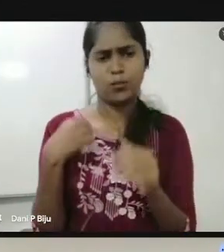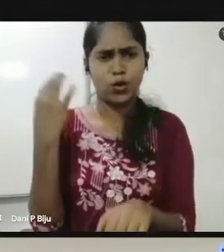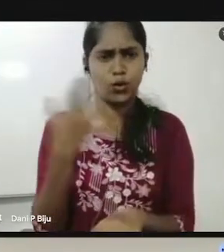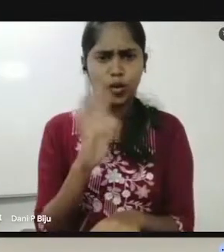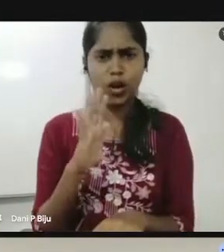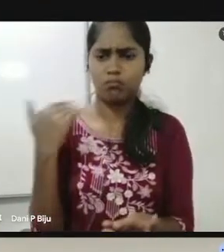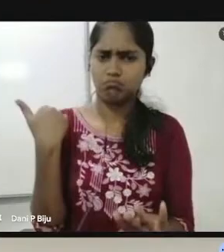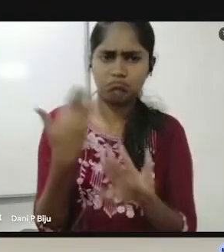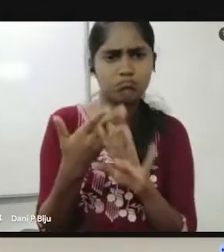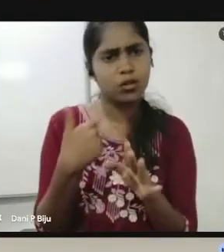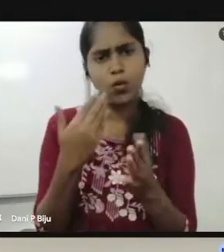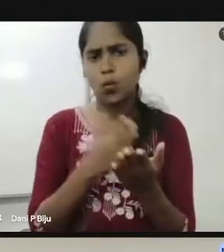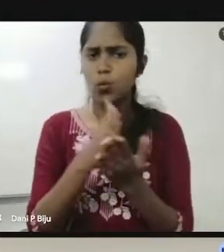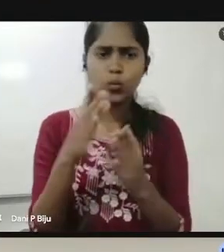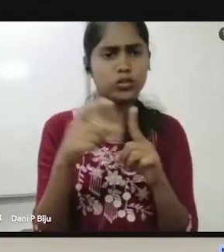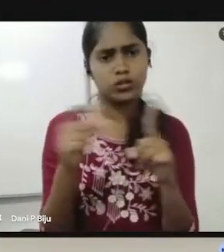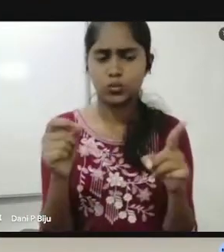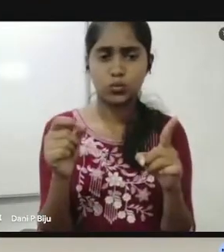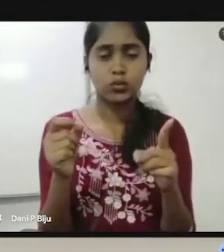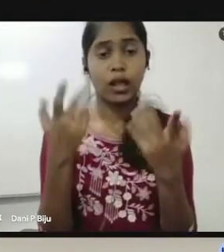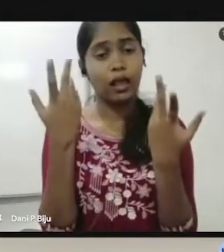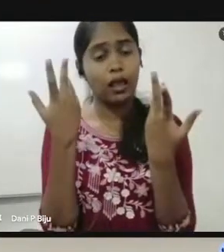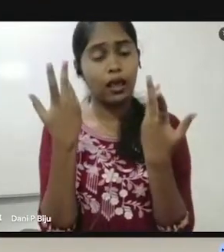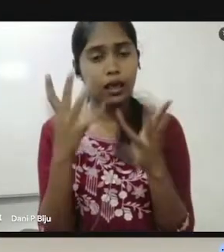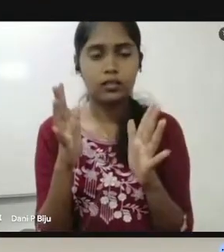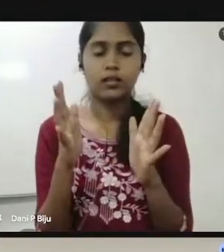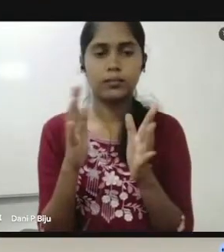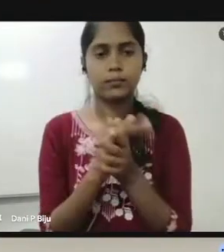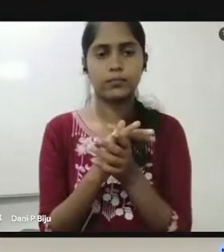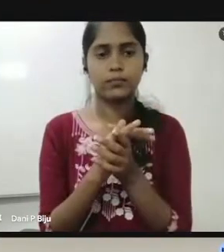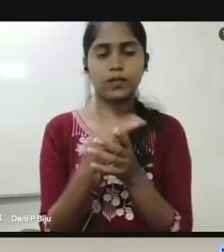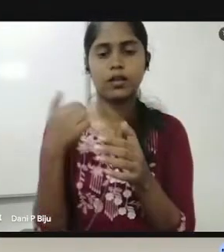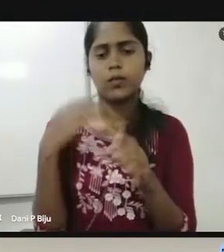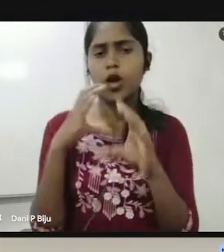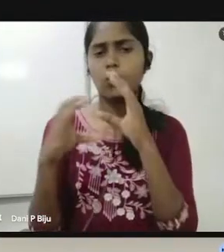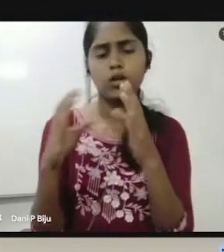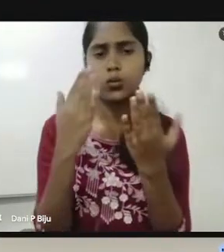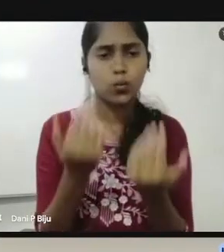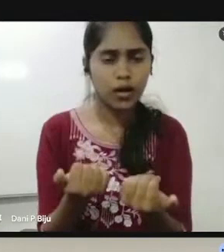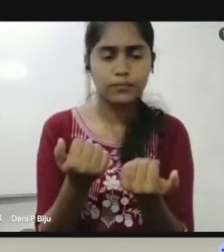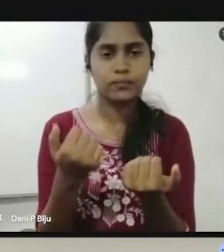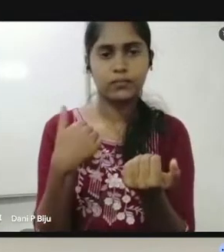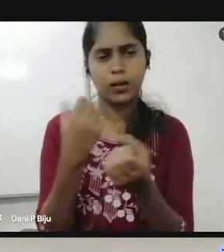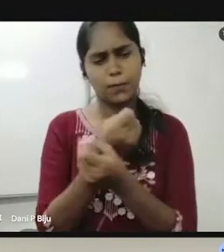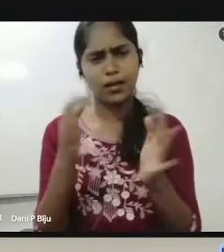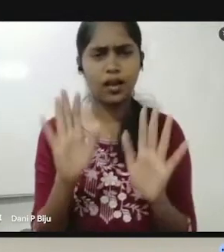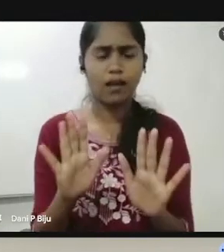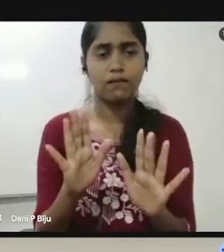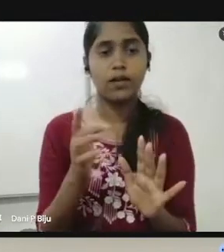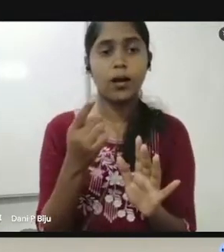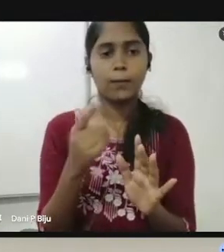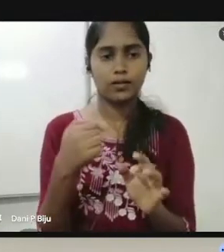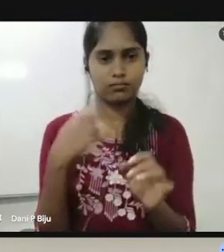കാര്യമല്ല, അല്ലേ? എന്നാൽ നമ്മൾ എന്തിനാണ് ആശയവിനിമയം നടത്തുന്നത്? പൊതുവെ ഒത്തിരി കാര്യങ്ങൾ ഉണ്ടെങ്കിൽ പോലും ചിലത് നമുക്ക്